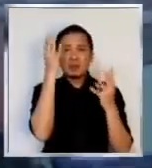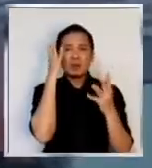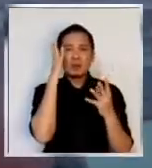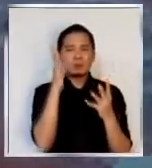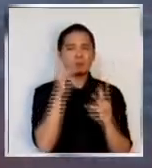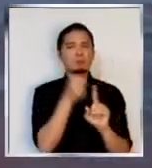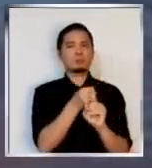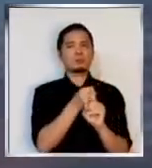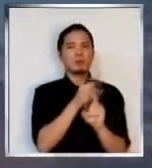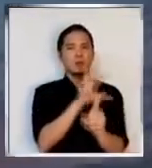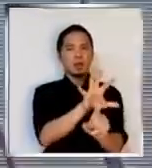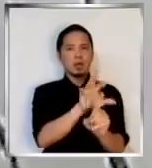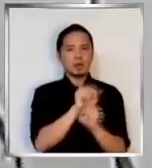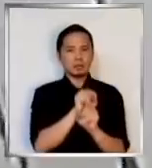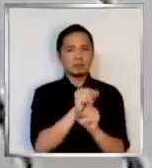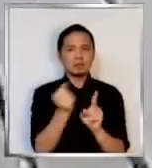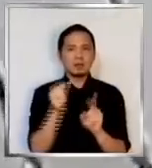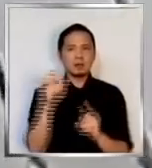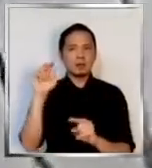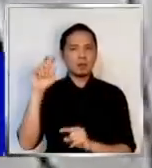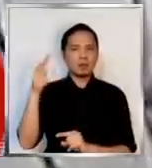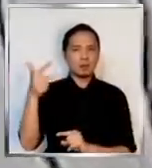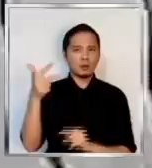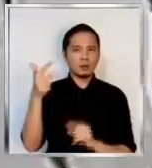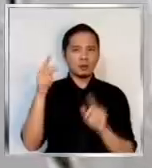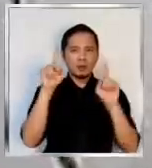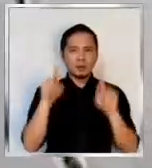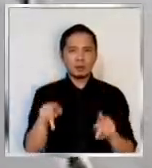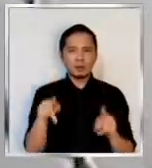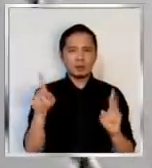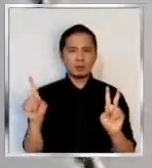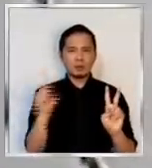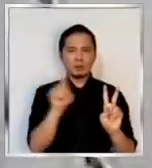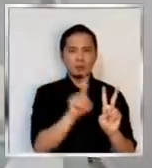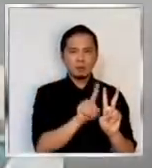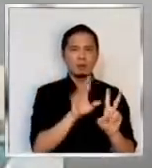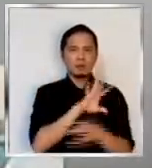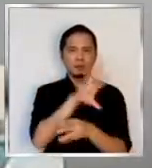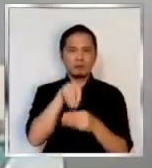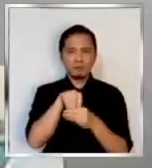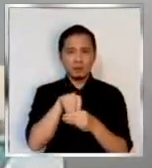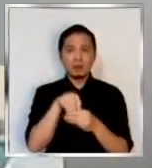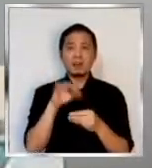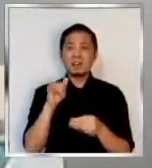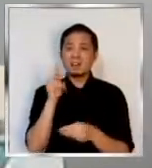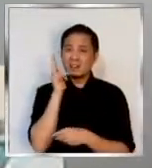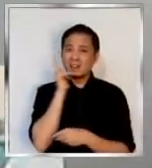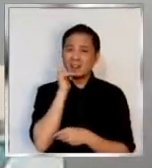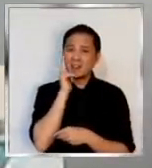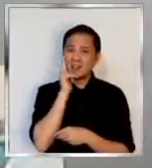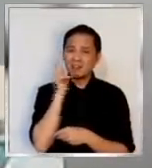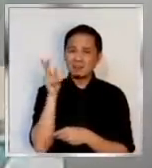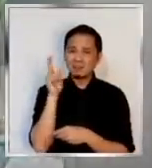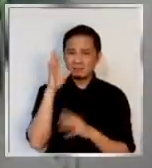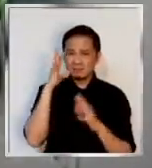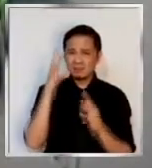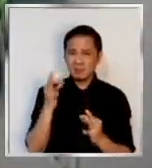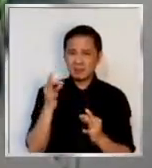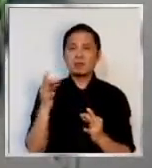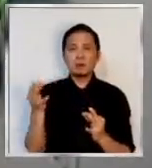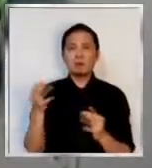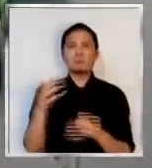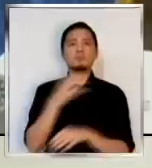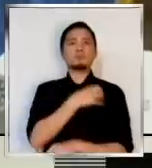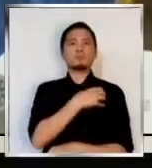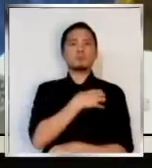kinasasangkutan ng mga demotorsiklong salarin, naisip ng solusyon ni Pangulong Duterte, tapatan sila ng mga nakamotorsiklo ring pulis. Pero hindi